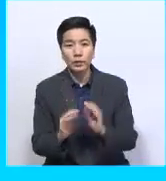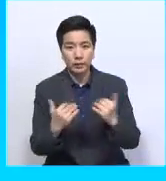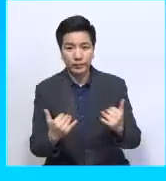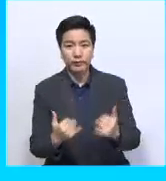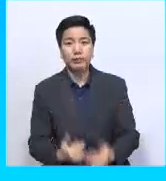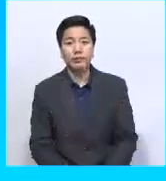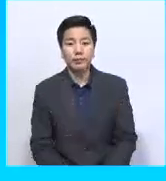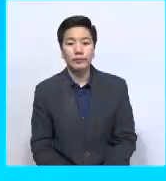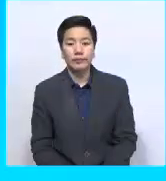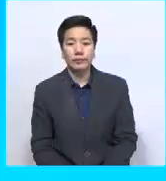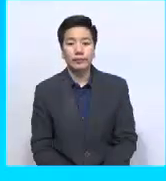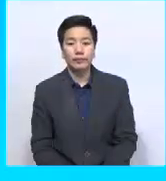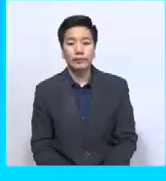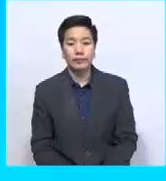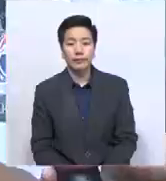ค่ะ